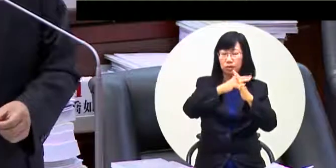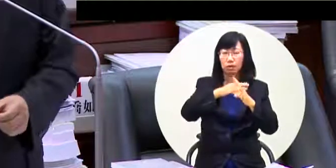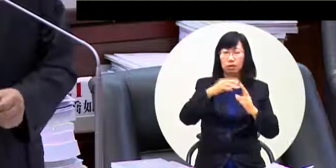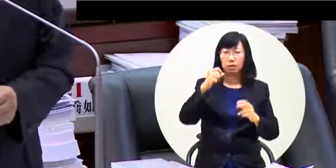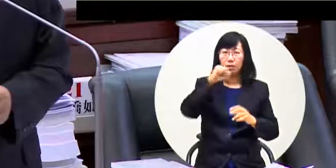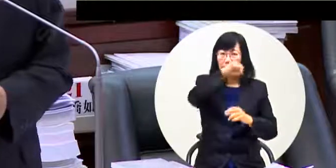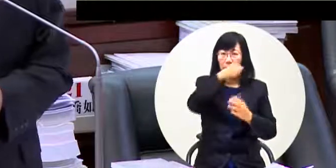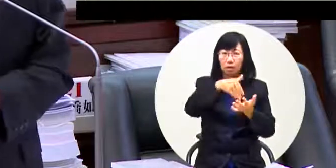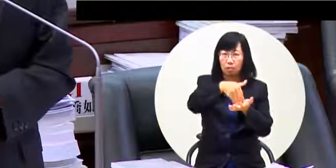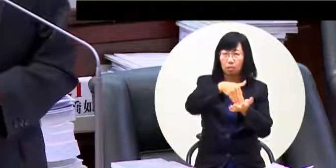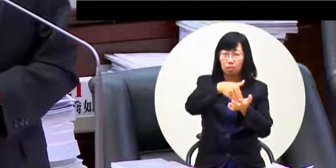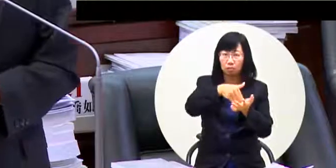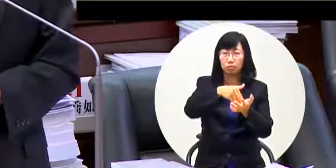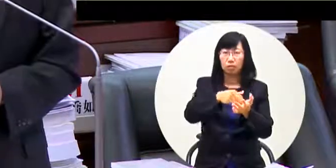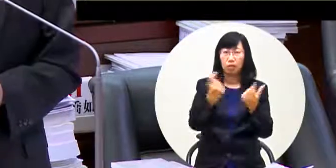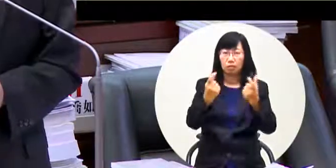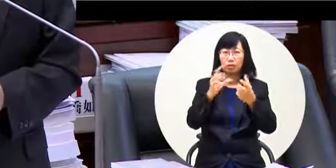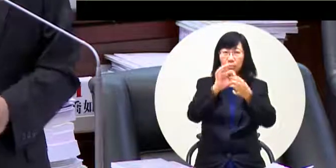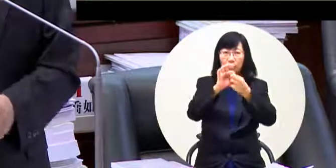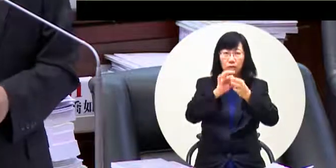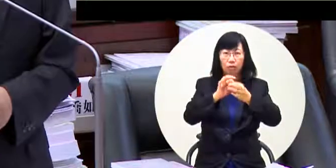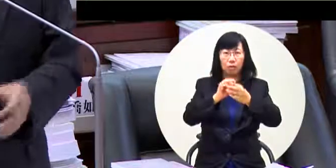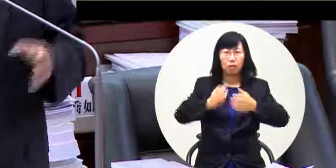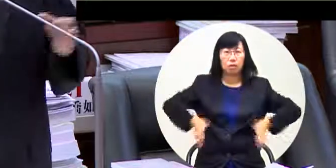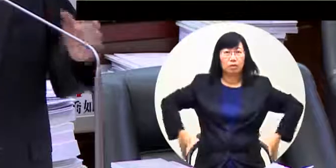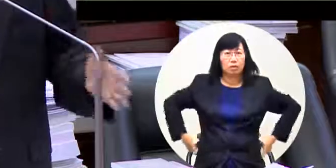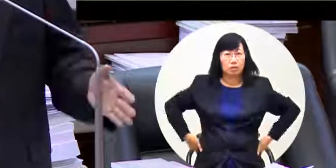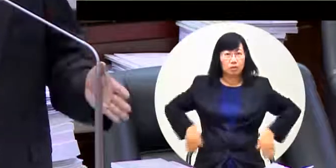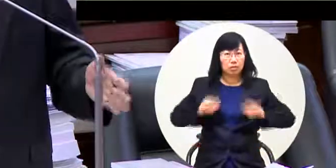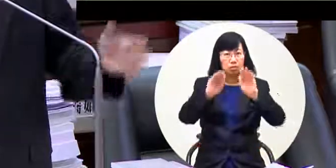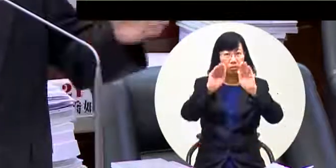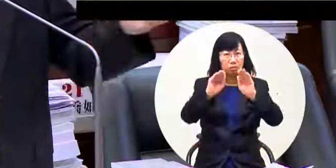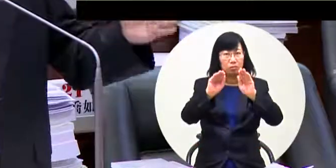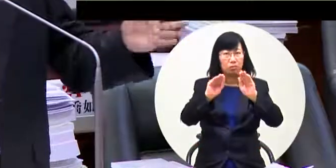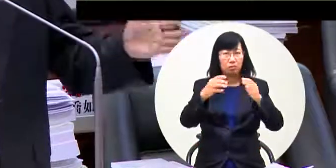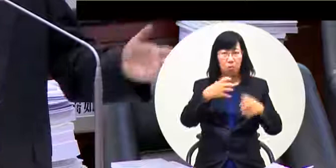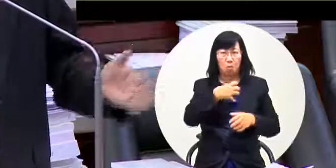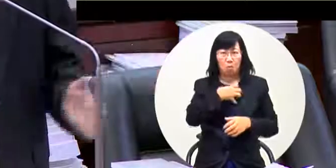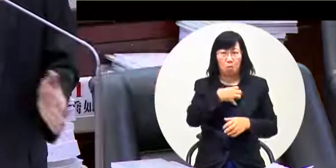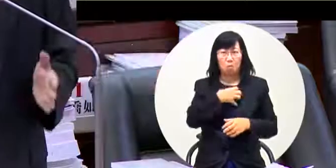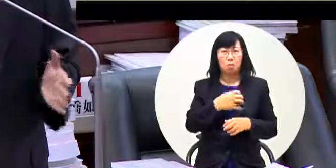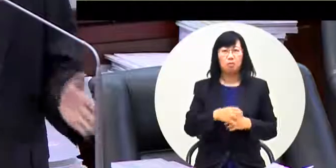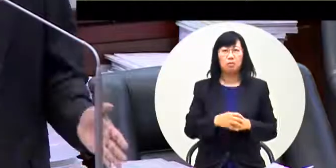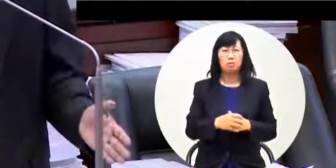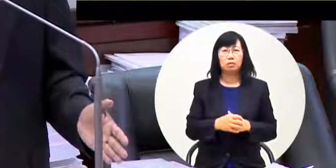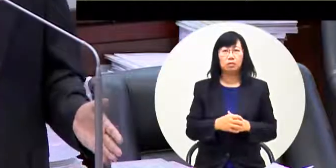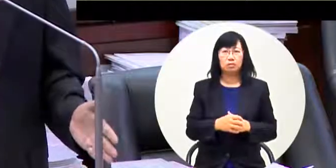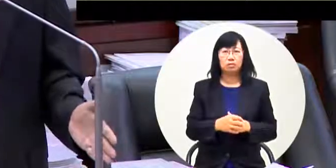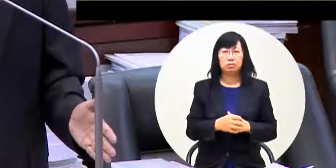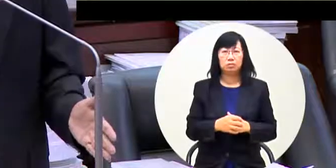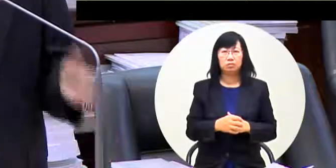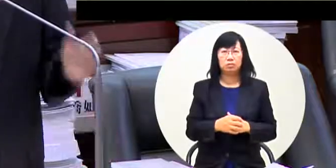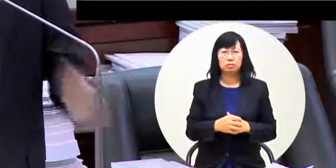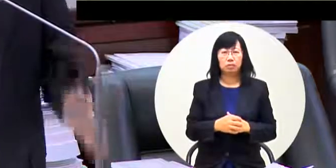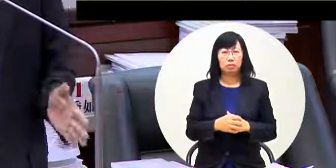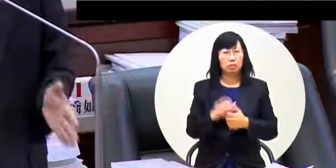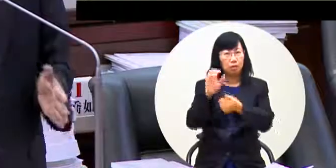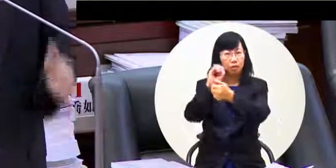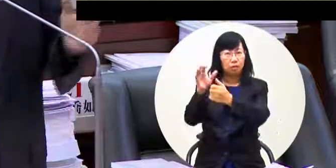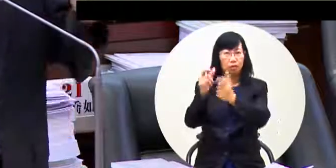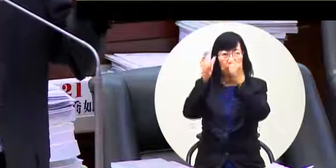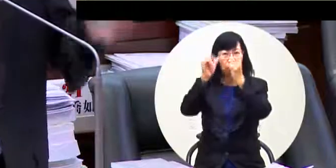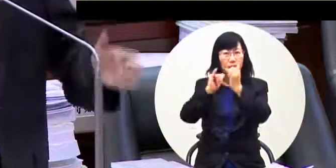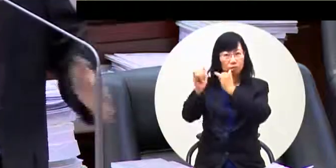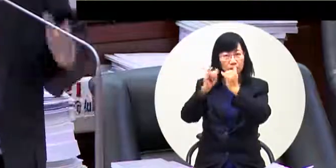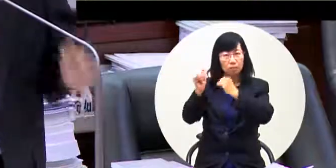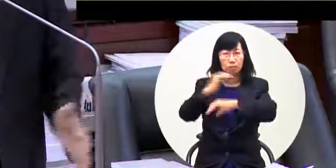的危险。其实我跟各位所有的高雄市民媒体朋友报告，每一个厂